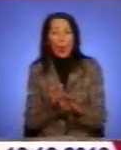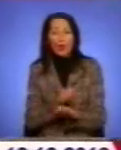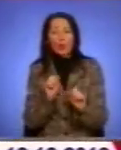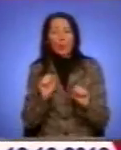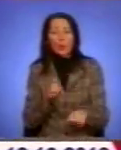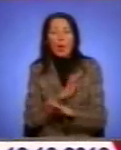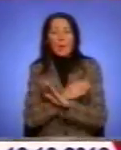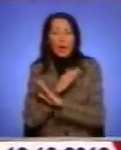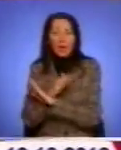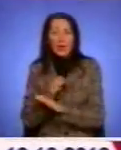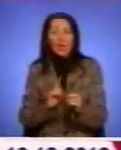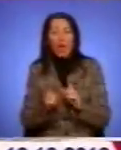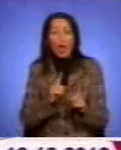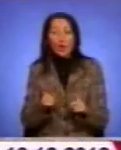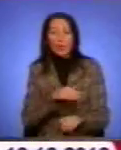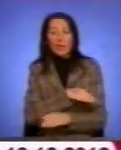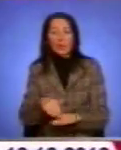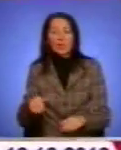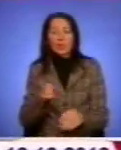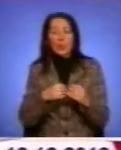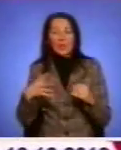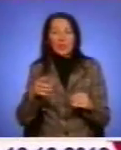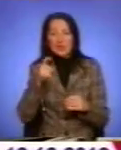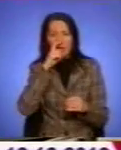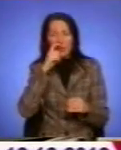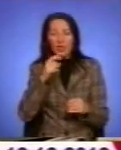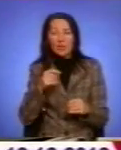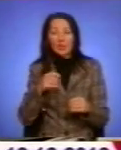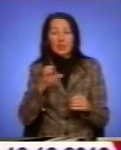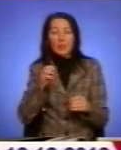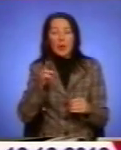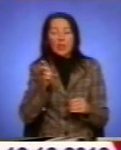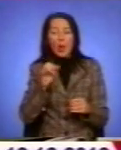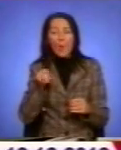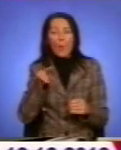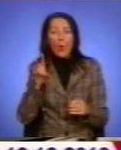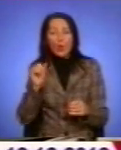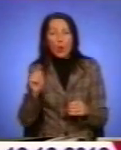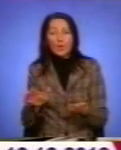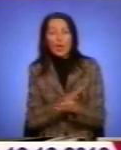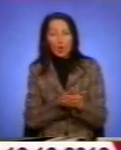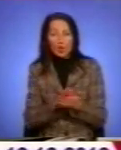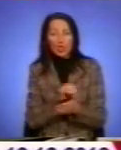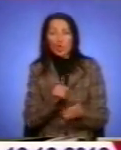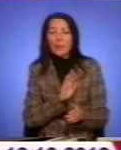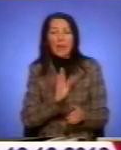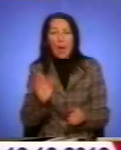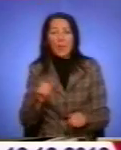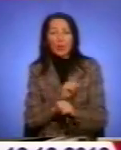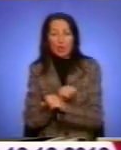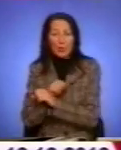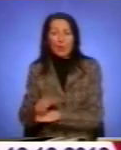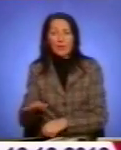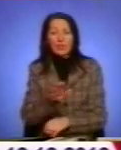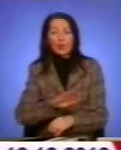15 квітня Степана Будного для розчищення проїзду там. Щоб не було заторів на території області,